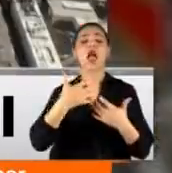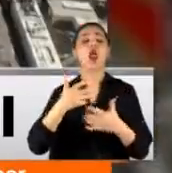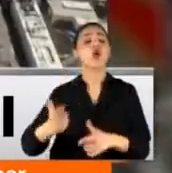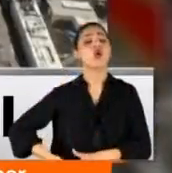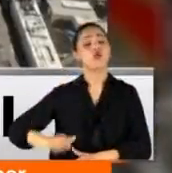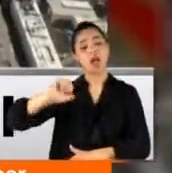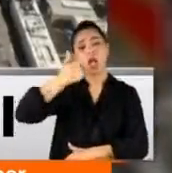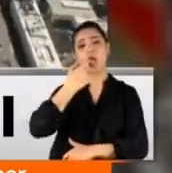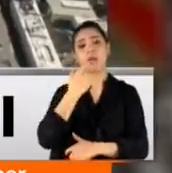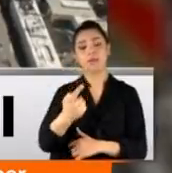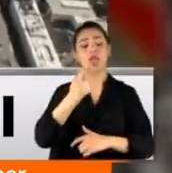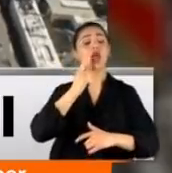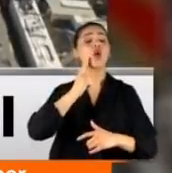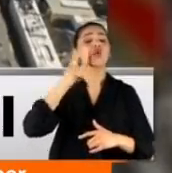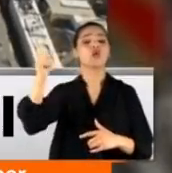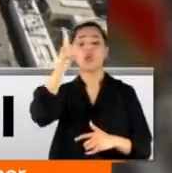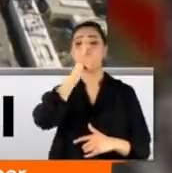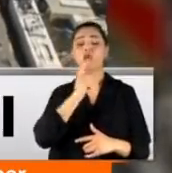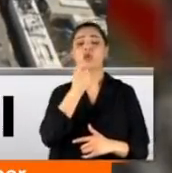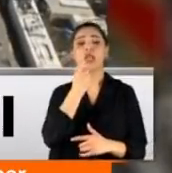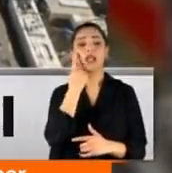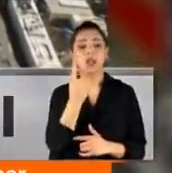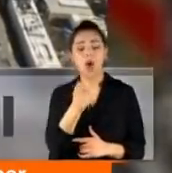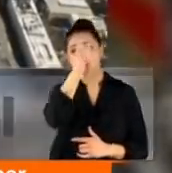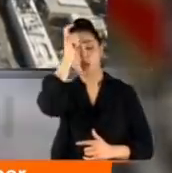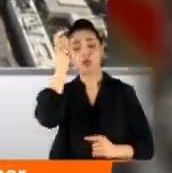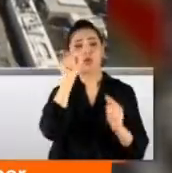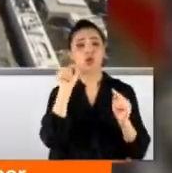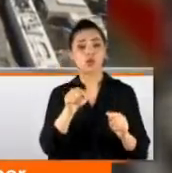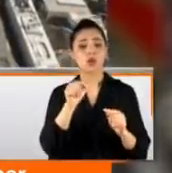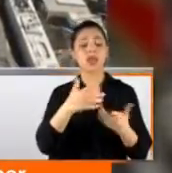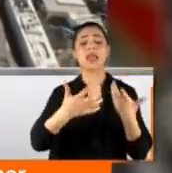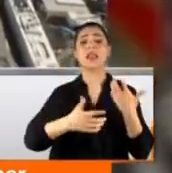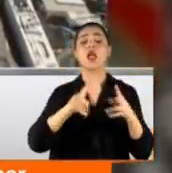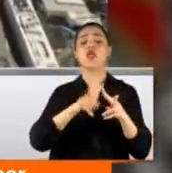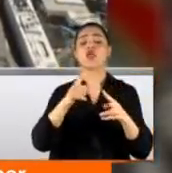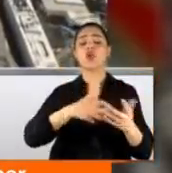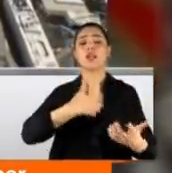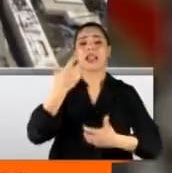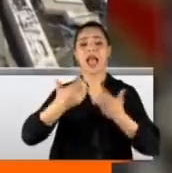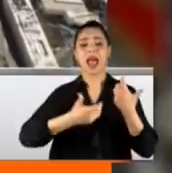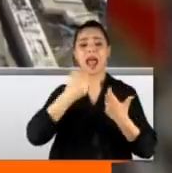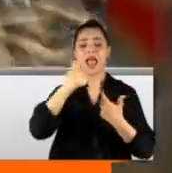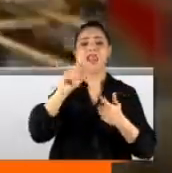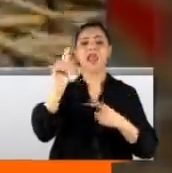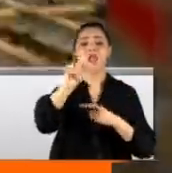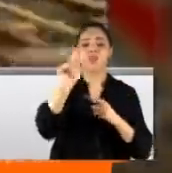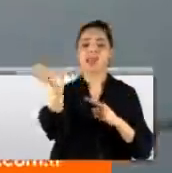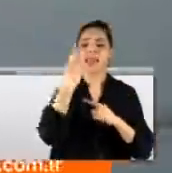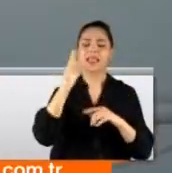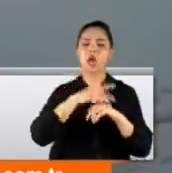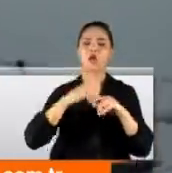çizdi. Cumhuriyetimizin 100. yılında Türkiye'yi nükleer enerji sahibi ülkeler ligine